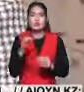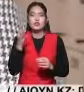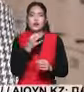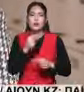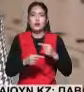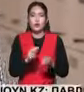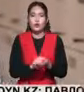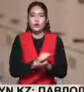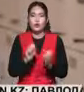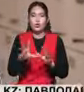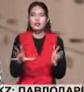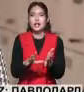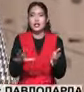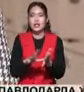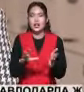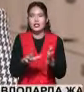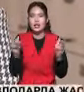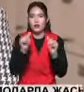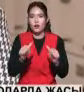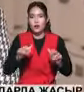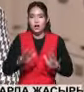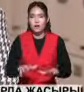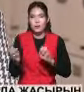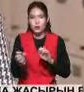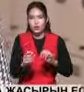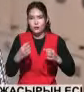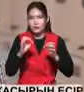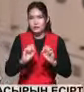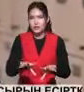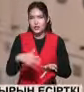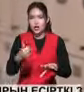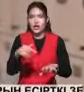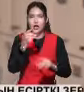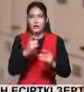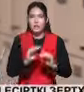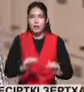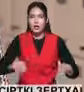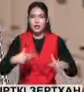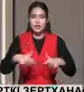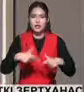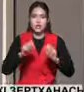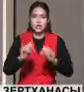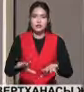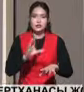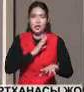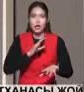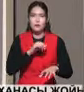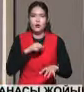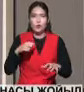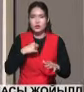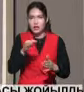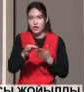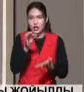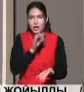Электронды форматқа өткеннің басты ерекшелігі бала тест тапсырғанда өзінің нәтижесін бірден көре алады. Біз апелляцияға